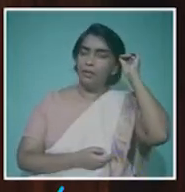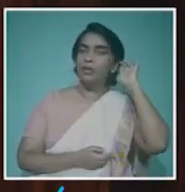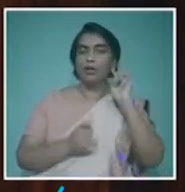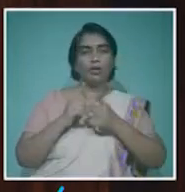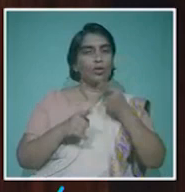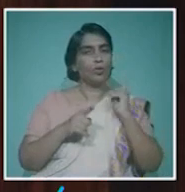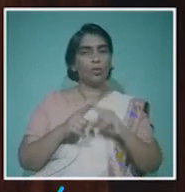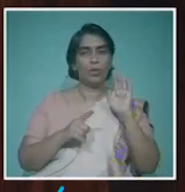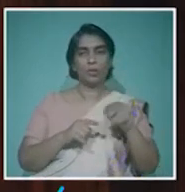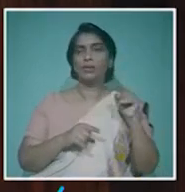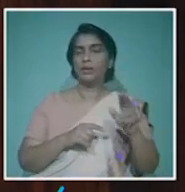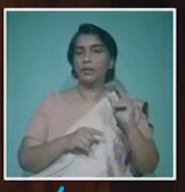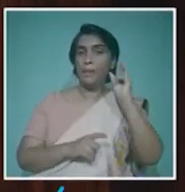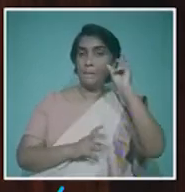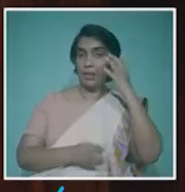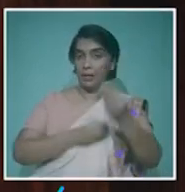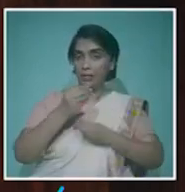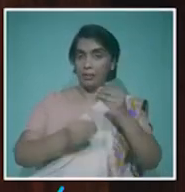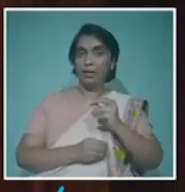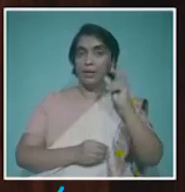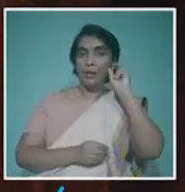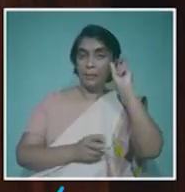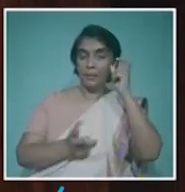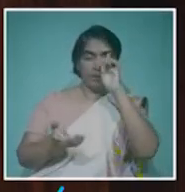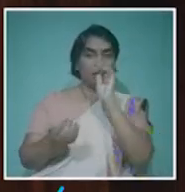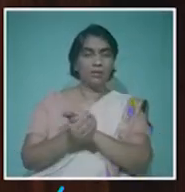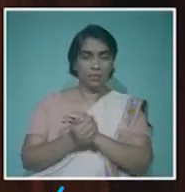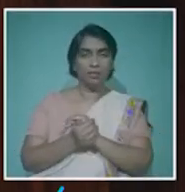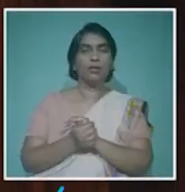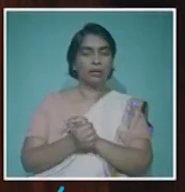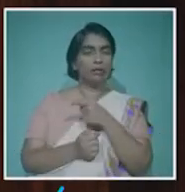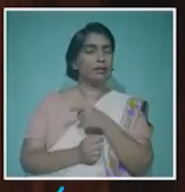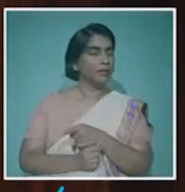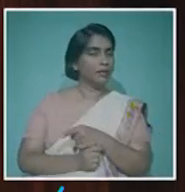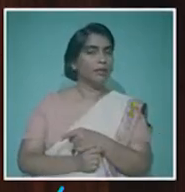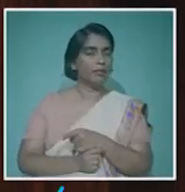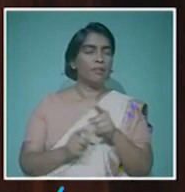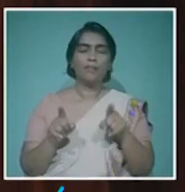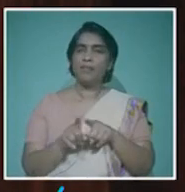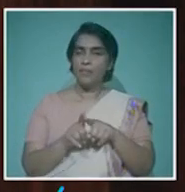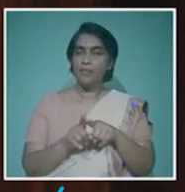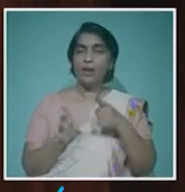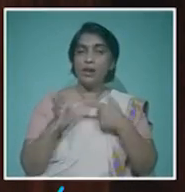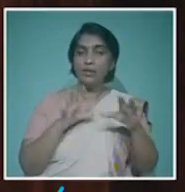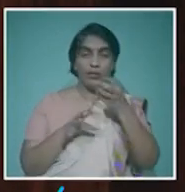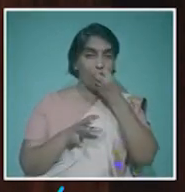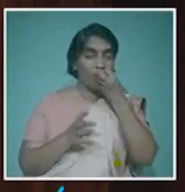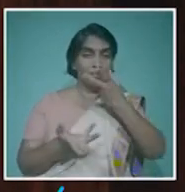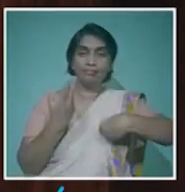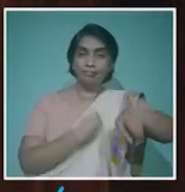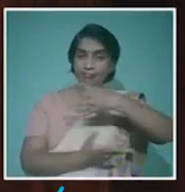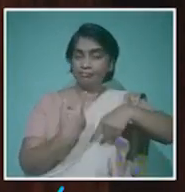උදාහරණයක් හැටියට ගත්තොත් බිත්තර ව්‍යාපාරයේ බිත්තර රක්ෂණාගාර හැචරි ඉක්විප්මන්ට් කියන එකේ වගේම සත්ව ආහාර මිශ්‍ර කරන